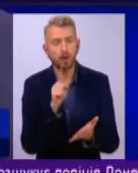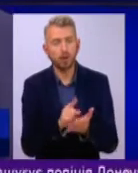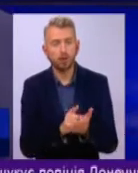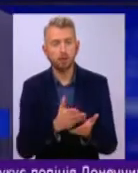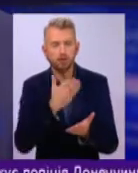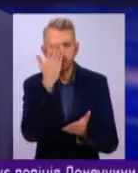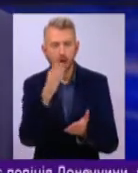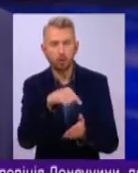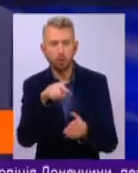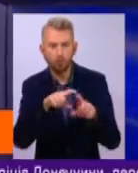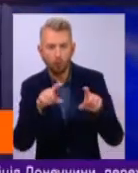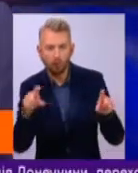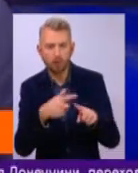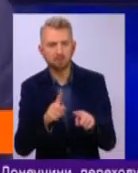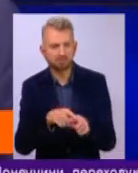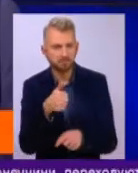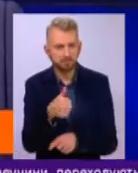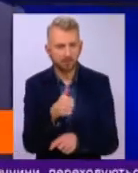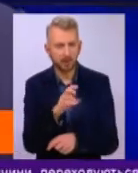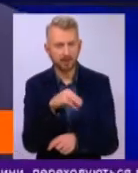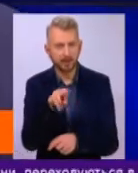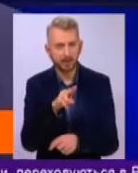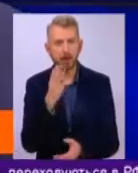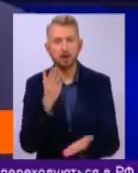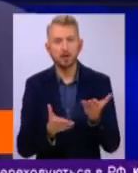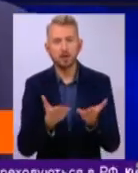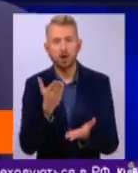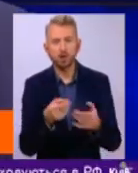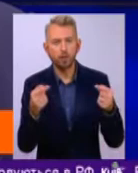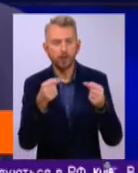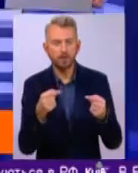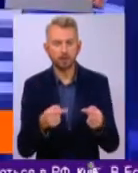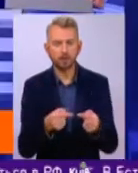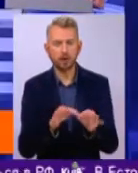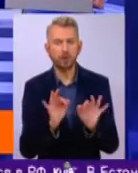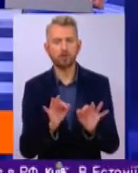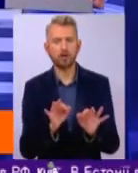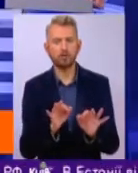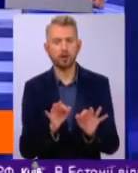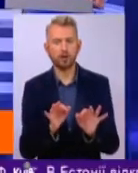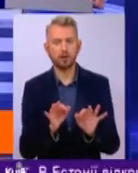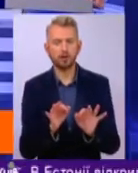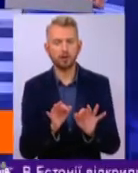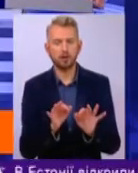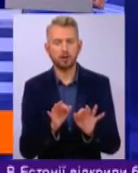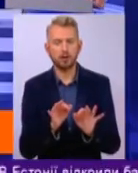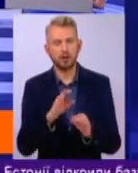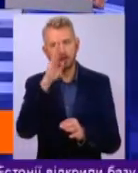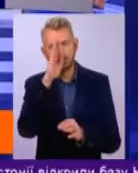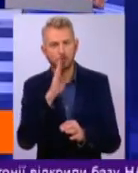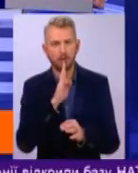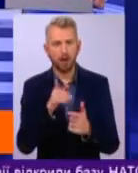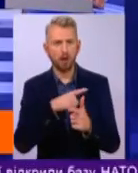його номер, це знову ж таки слід. Якщо визначена хоча б стать або